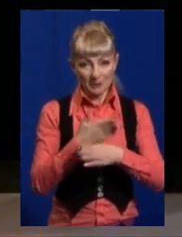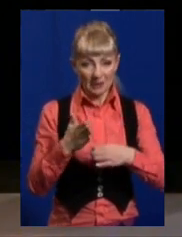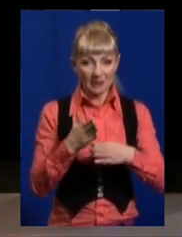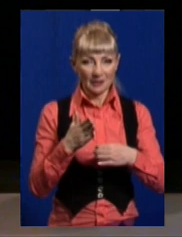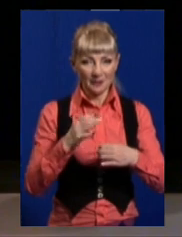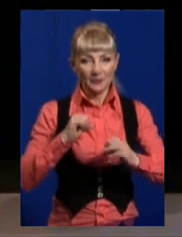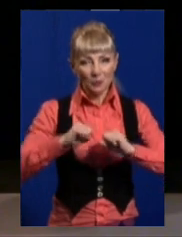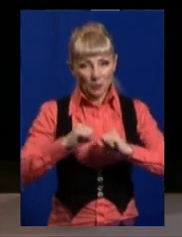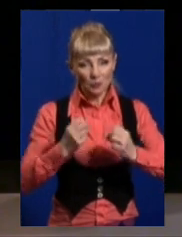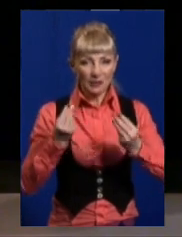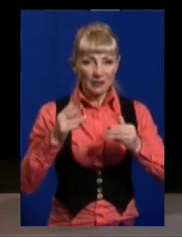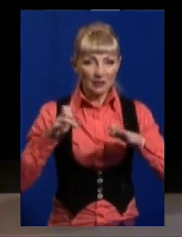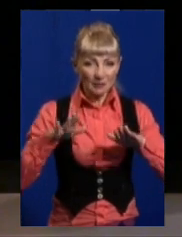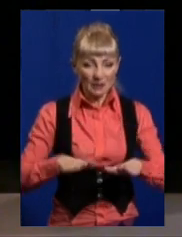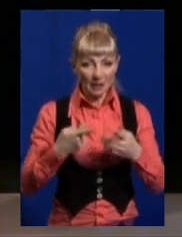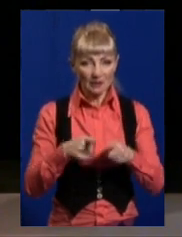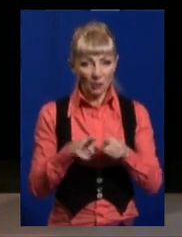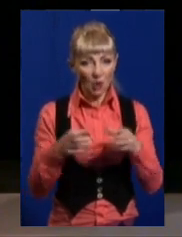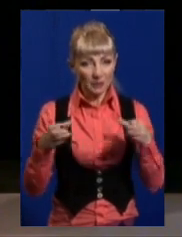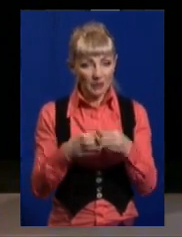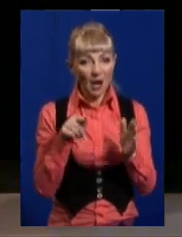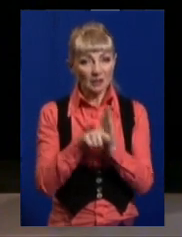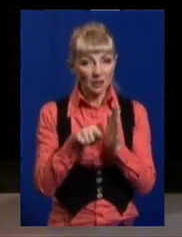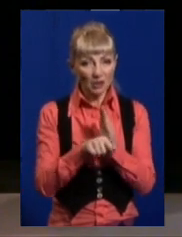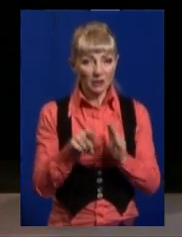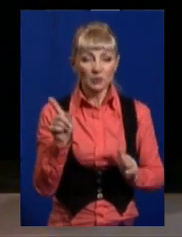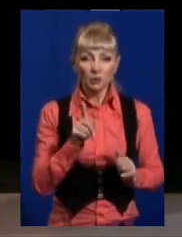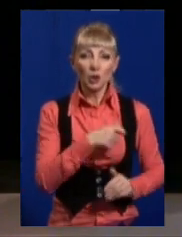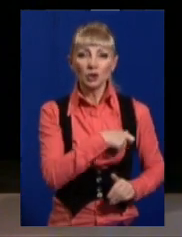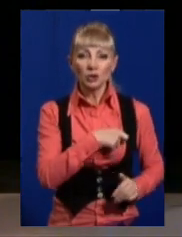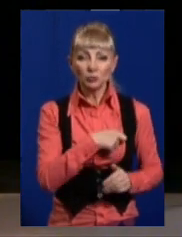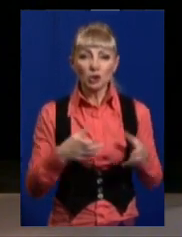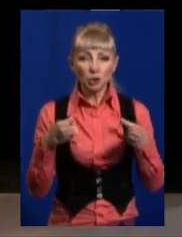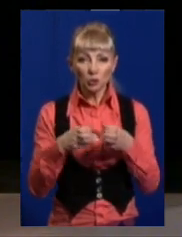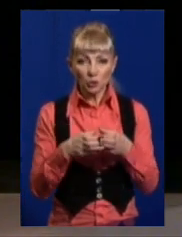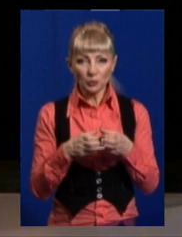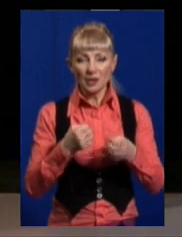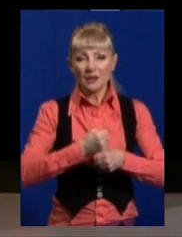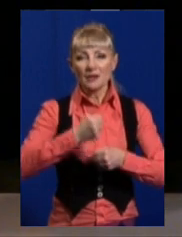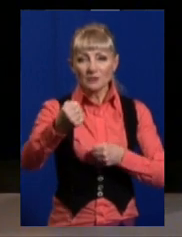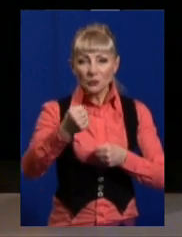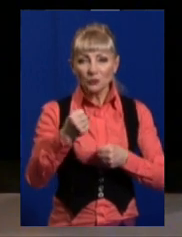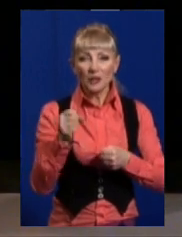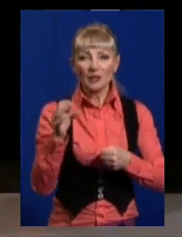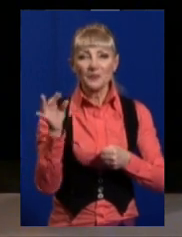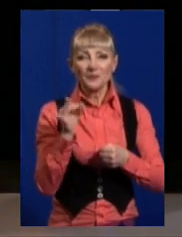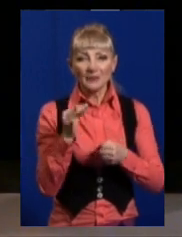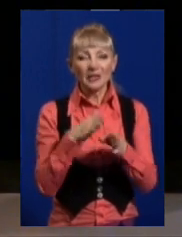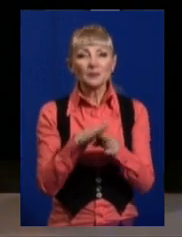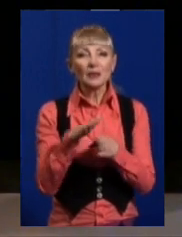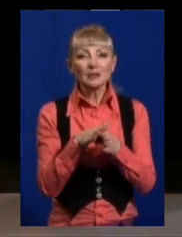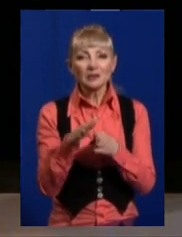відбулася, таке об'єднання означало б, що депутатський корпус висуває і формує виконавчі